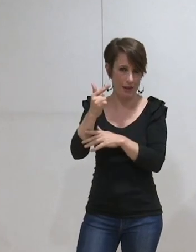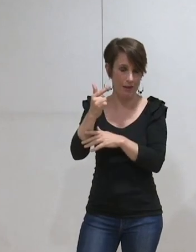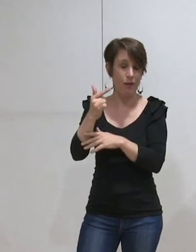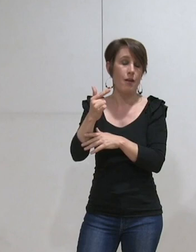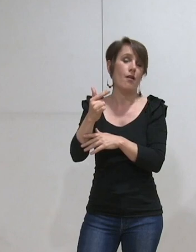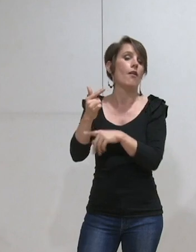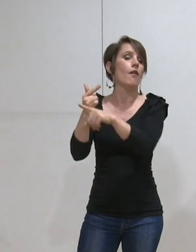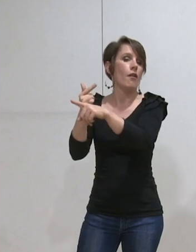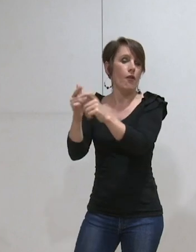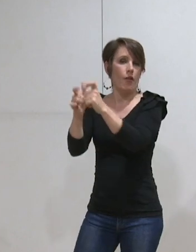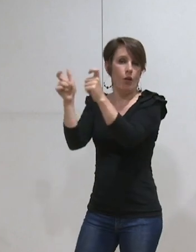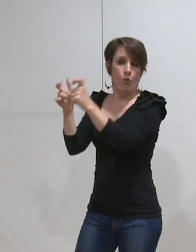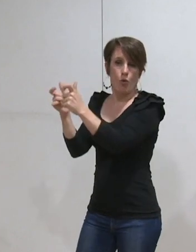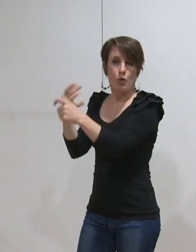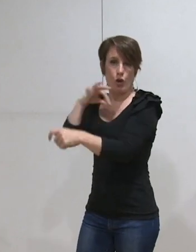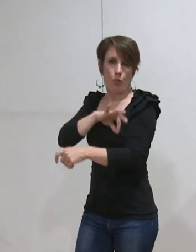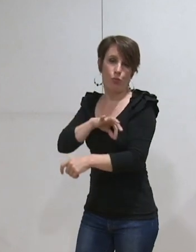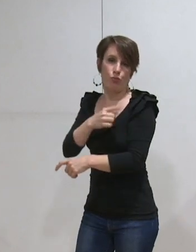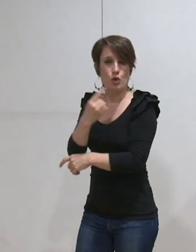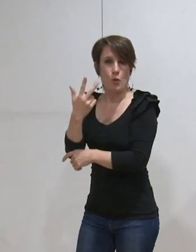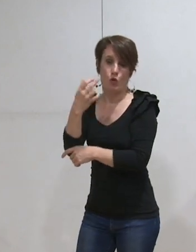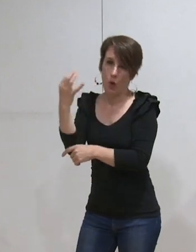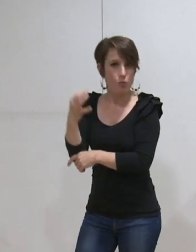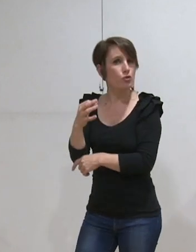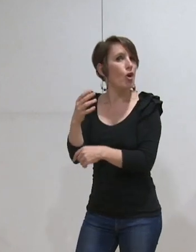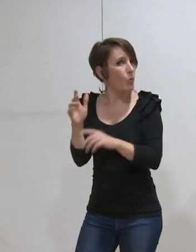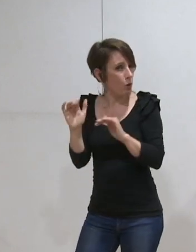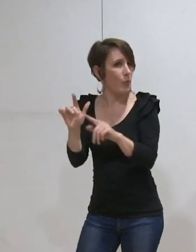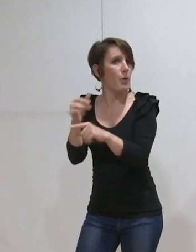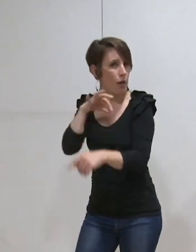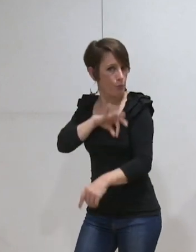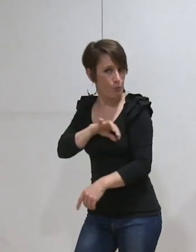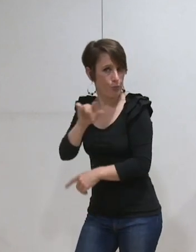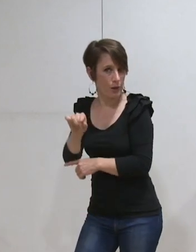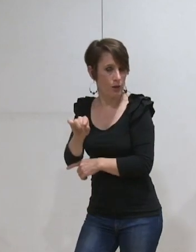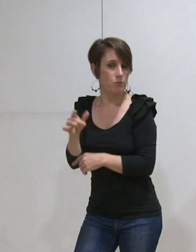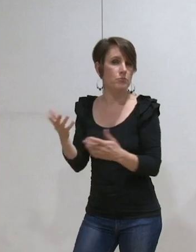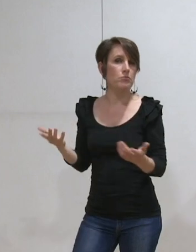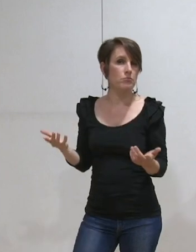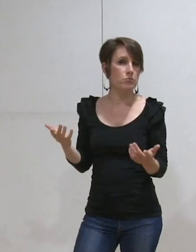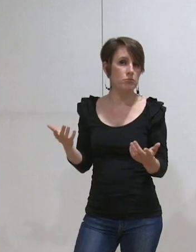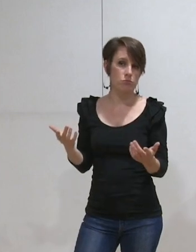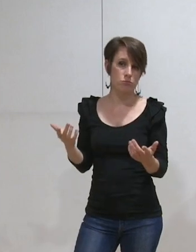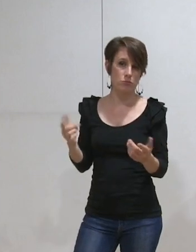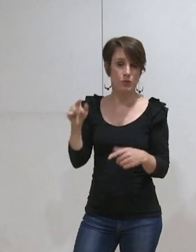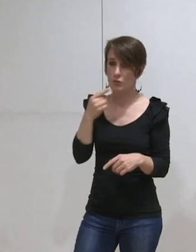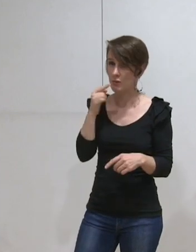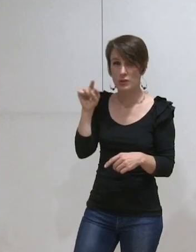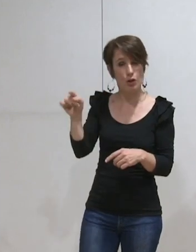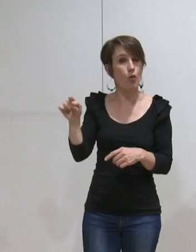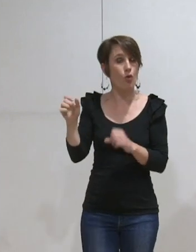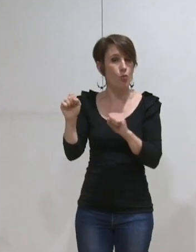pour les promoteurs et qui démontre donc à partir d'un bilan fourni un prix de revient d'ailleurs inférieur au plafond que je viens de